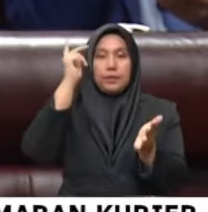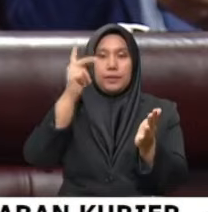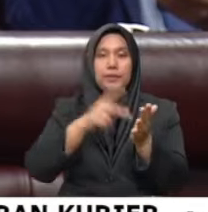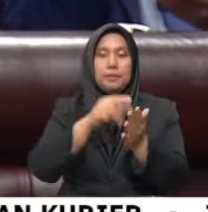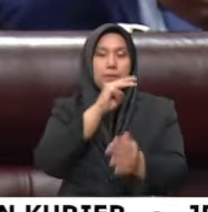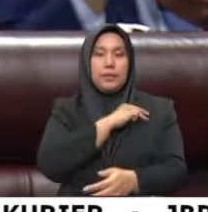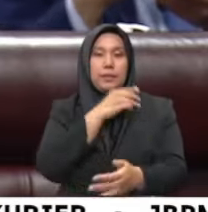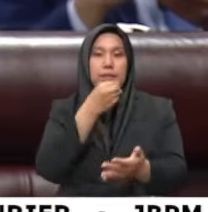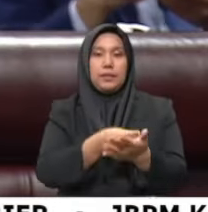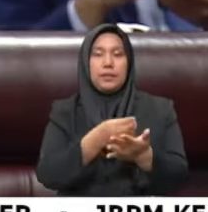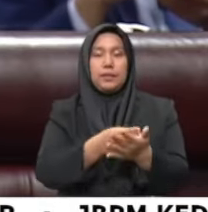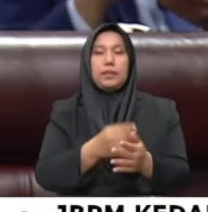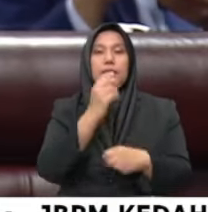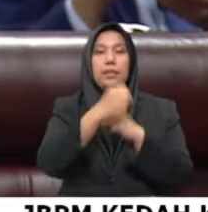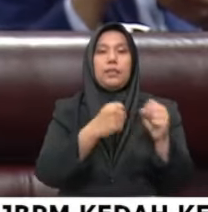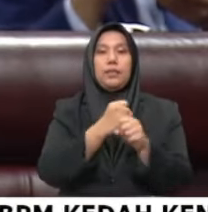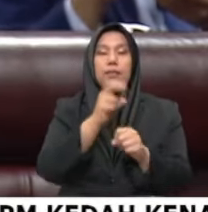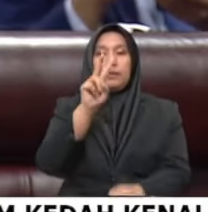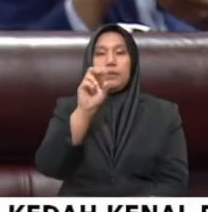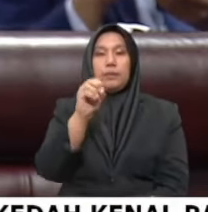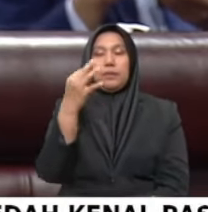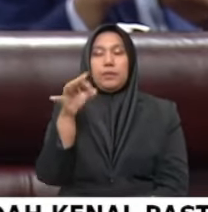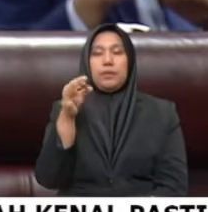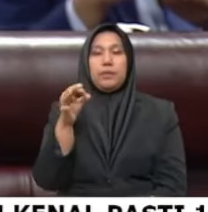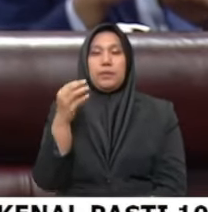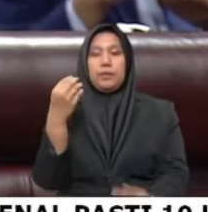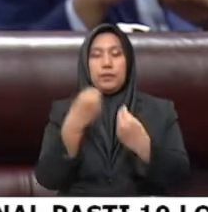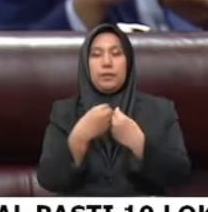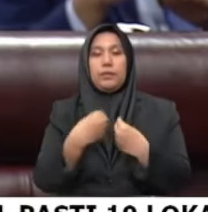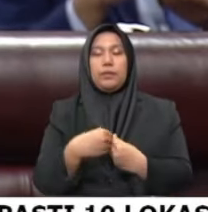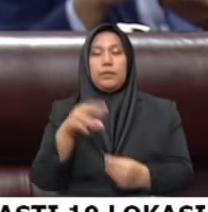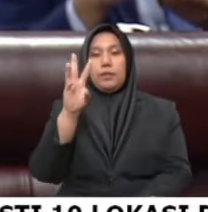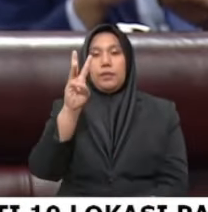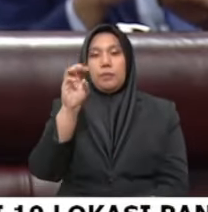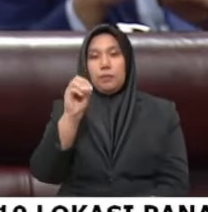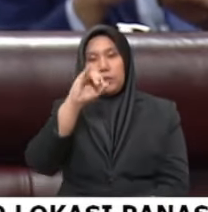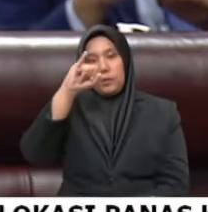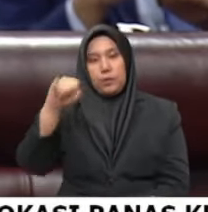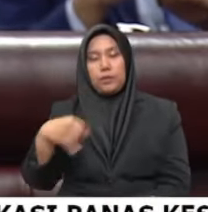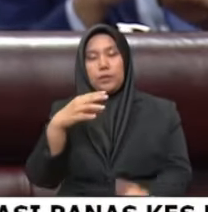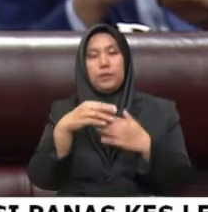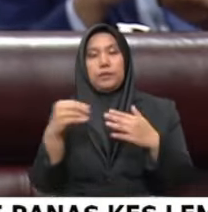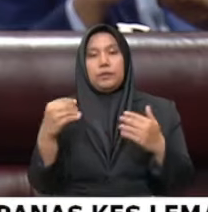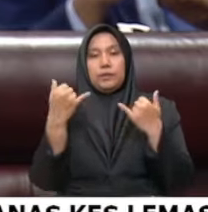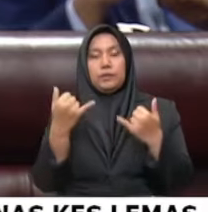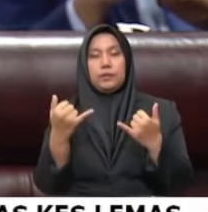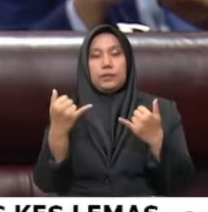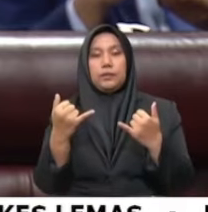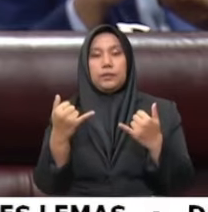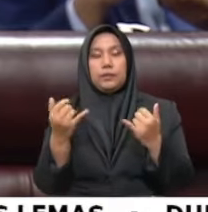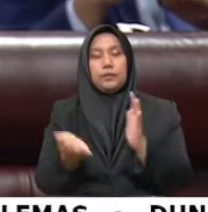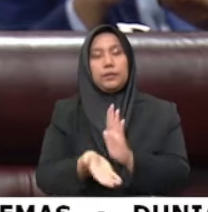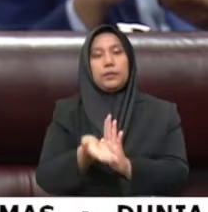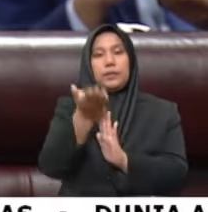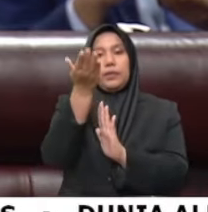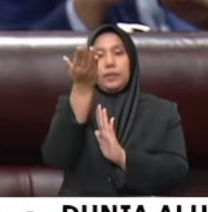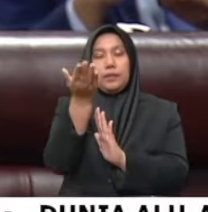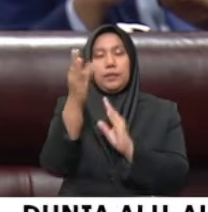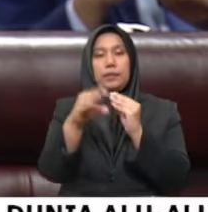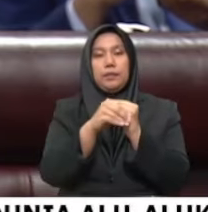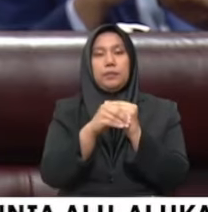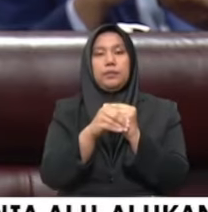Kewangan pada tahun 2019, jumlahnya ialah sebanyak 60 juta ringgit. Kemudian ia telah ditingkatkan